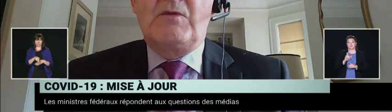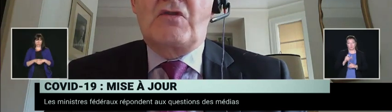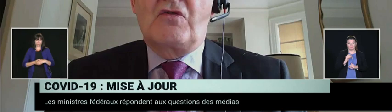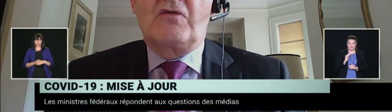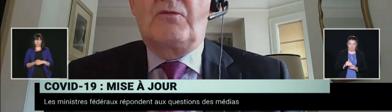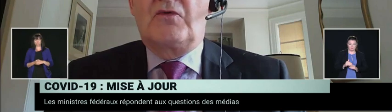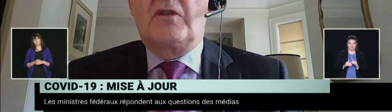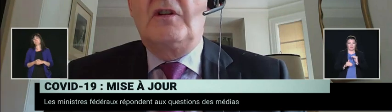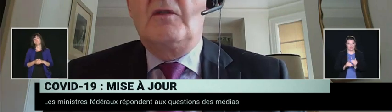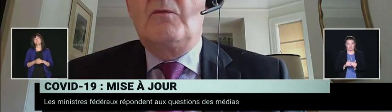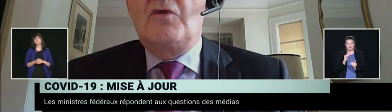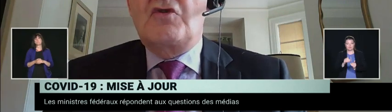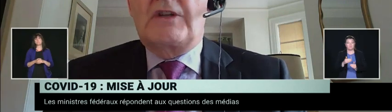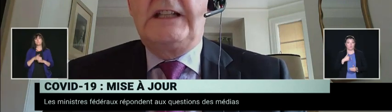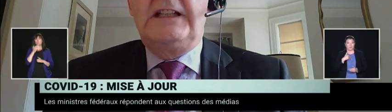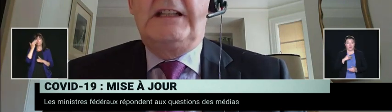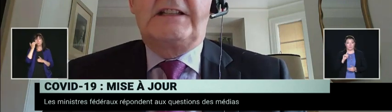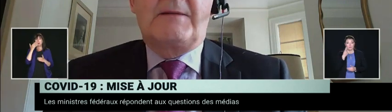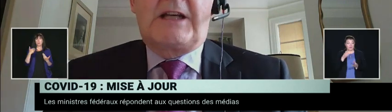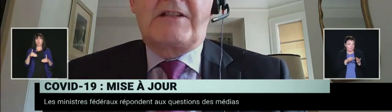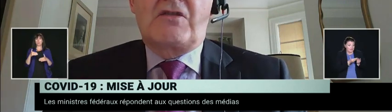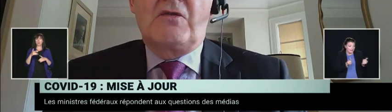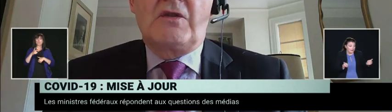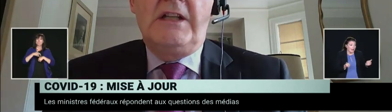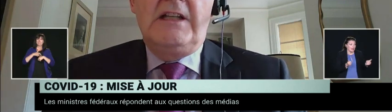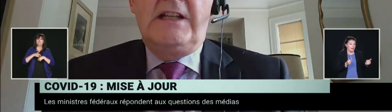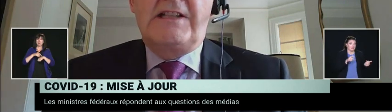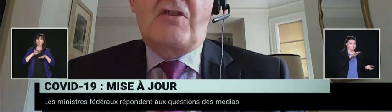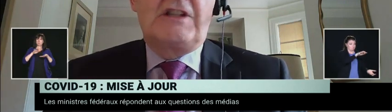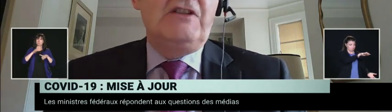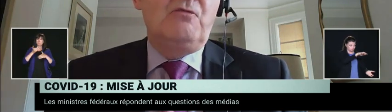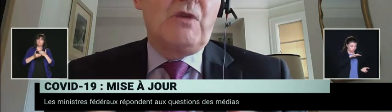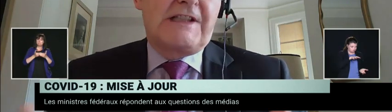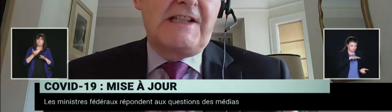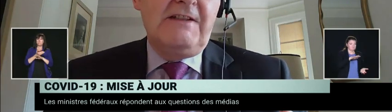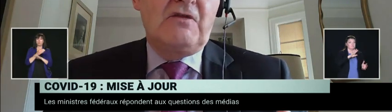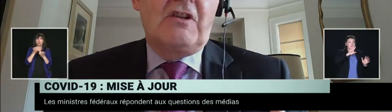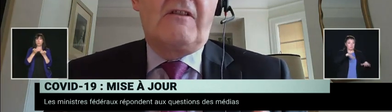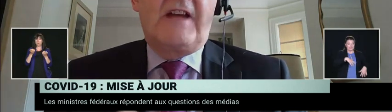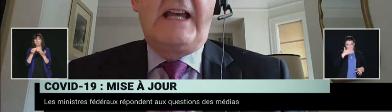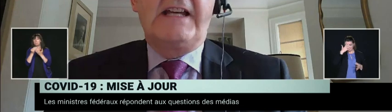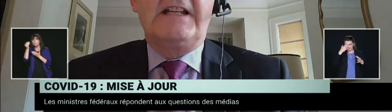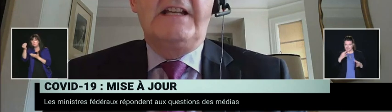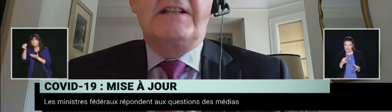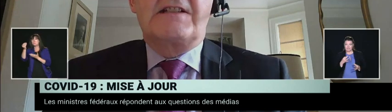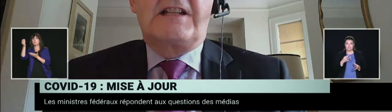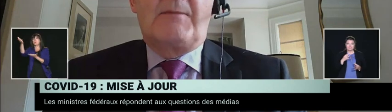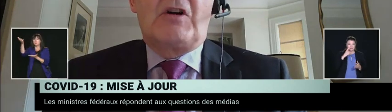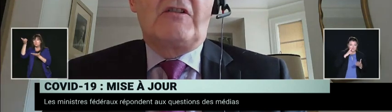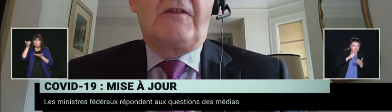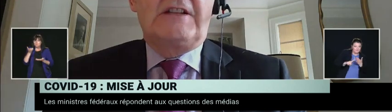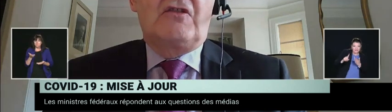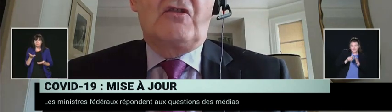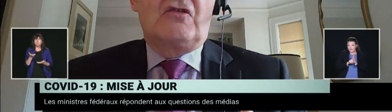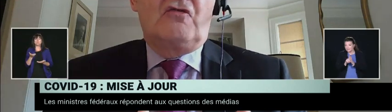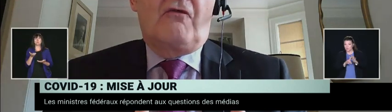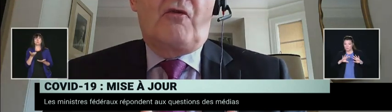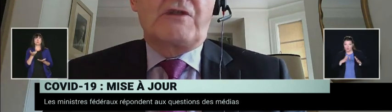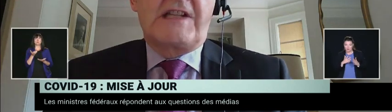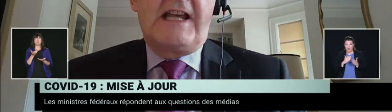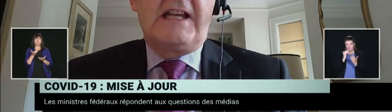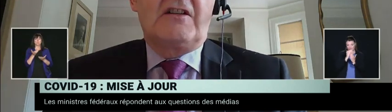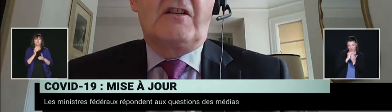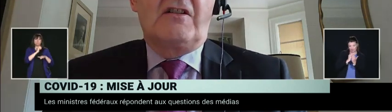place les mesures pour mesurer les températures. Et ce qui nous motive de le faire, c'est d'abord le fait que